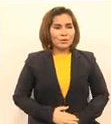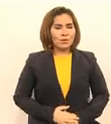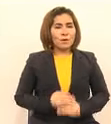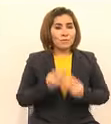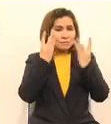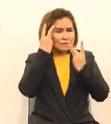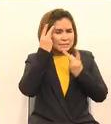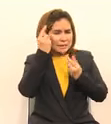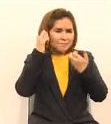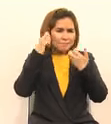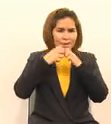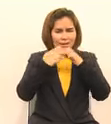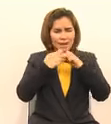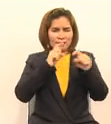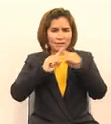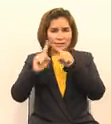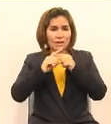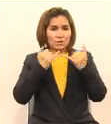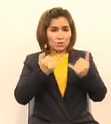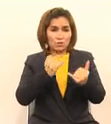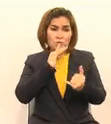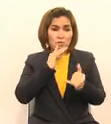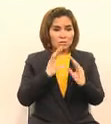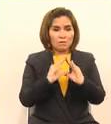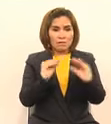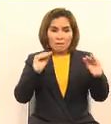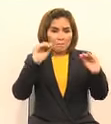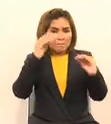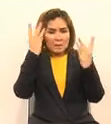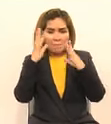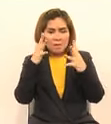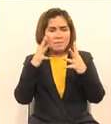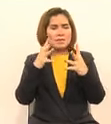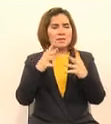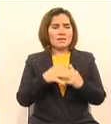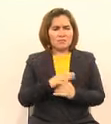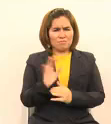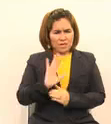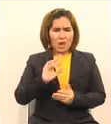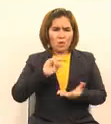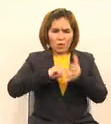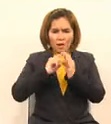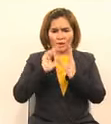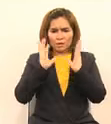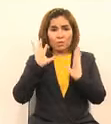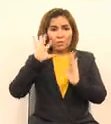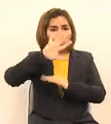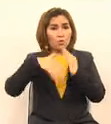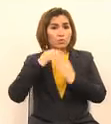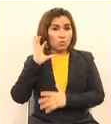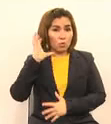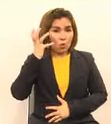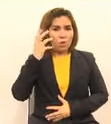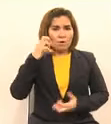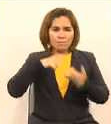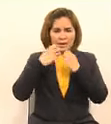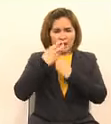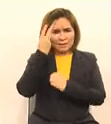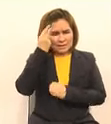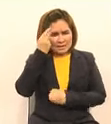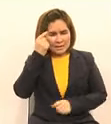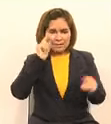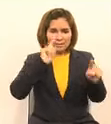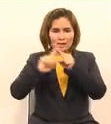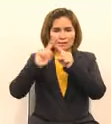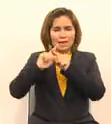ในช่วงนี้นะครับถ้าเกิดเราไม่มีเลยถือว่าเป็นเรื่องผิดปกตินะครับทั่วโลกทุกคนที่อยู่ใต้สถานการณ์เดียวกันต้องมีความเครียดความวิตกกังวลอยู่แล้ว